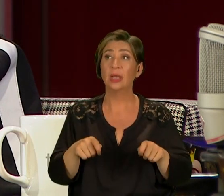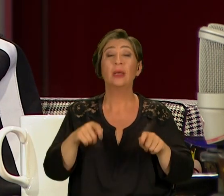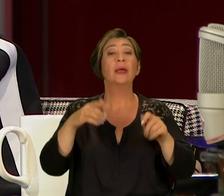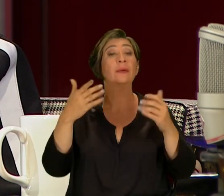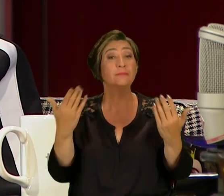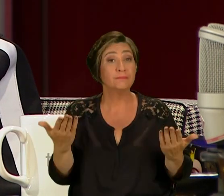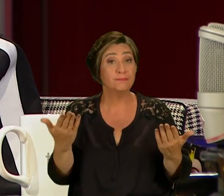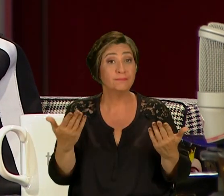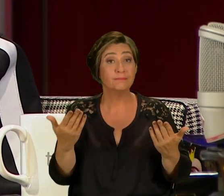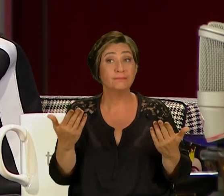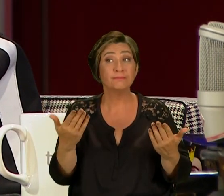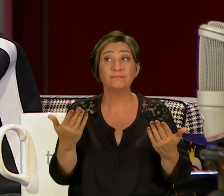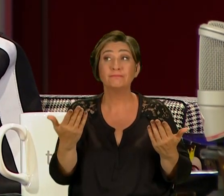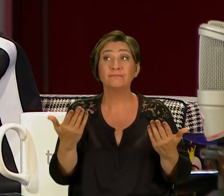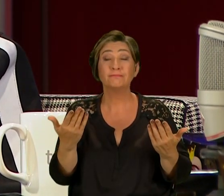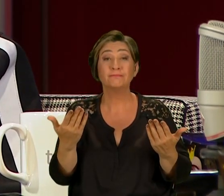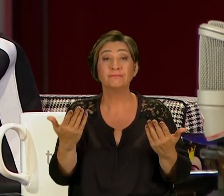Ve